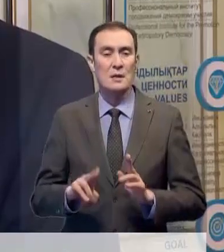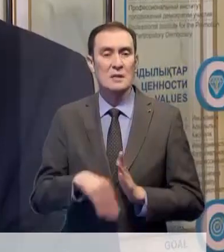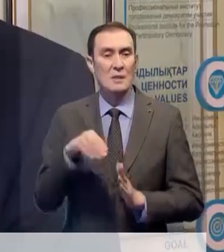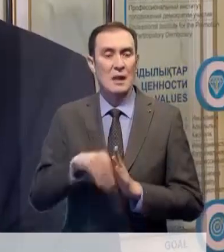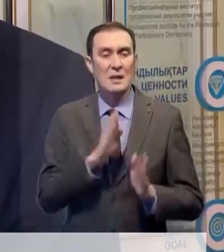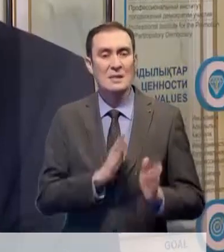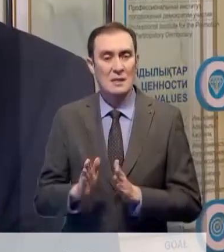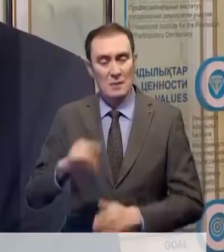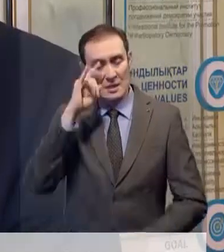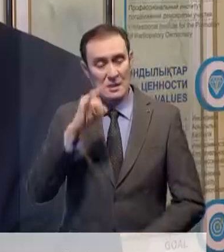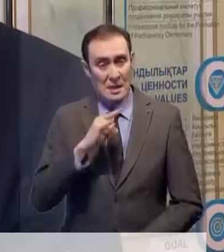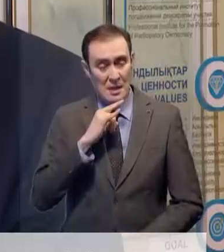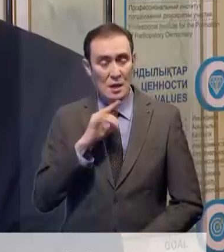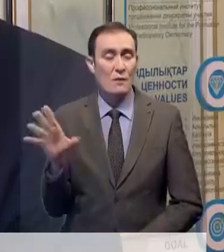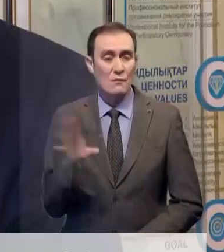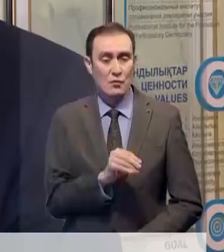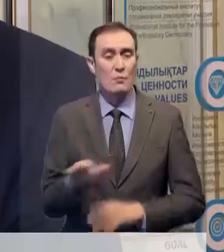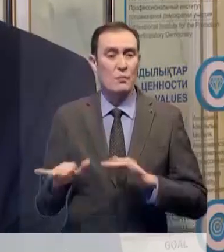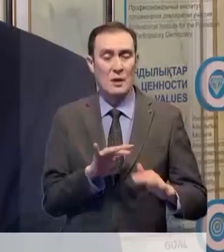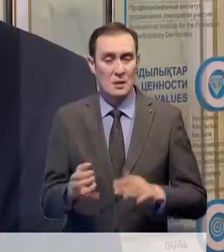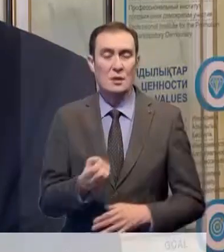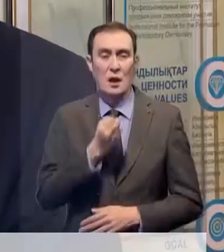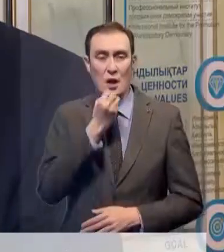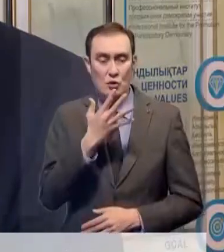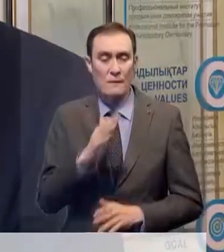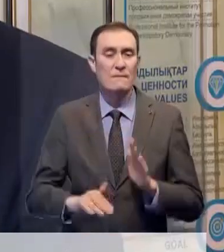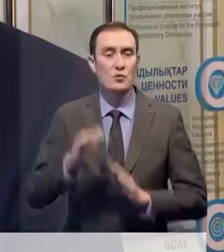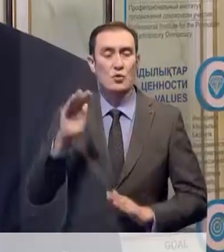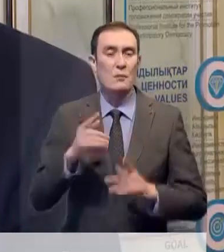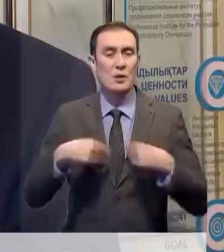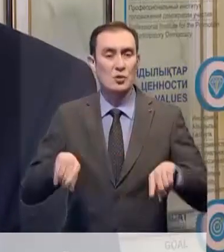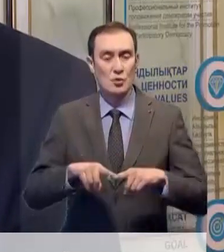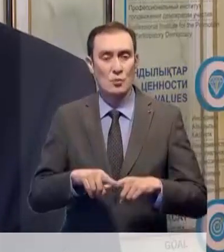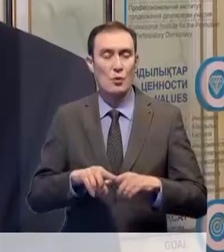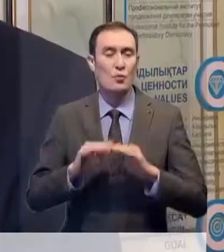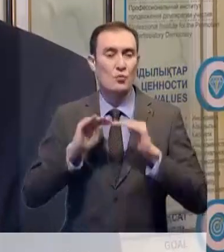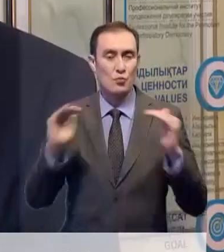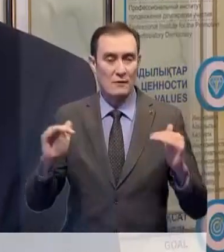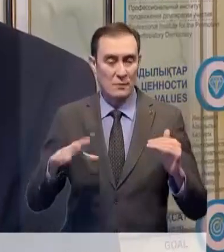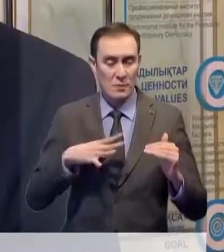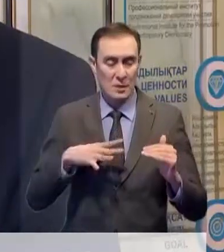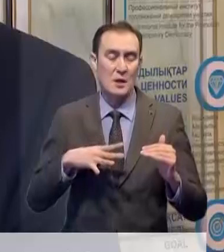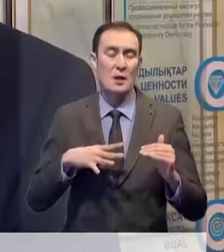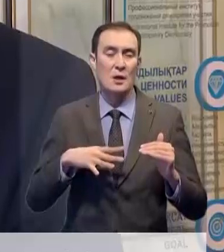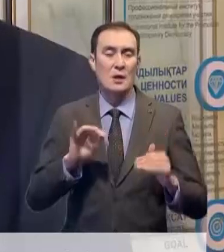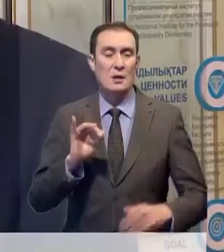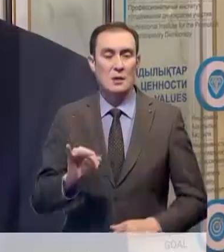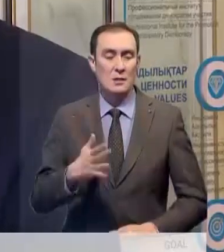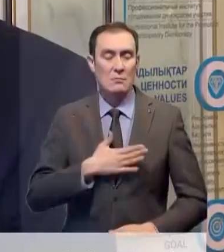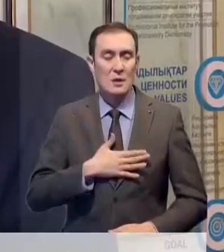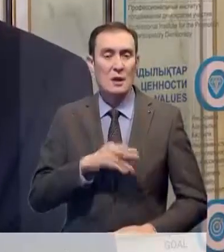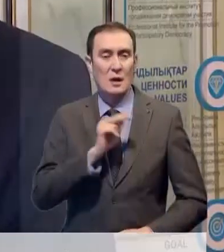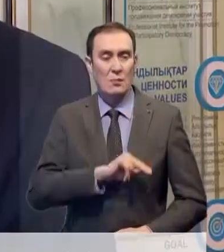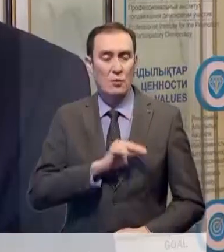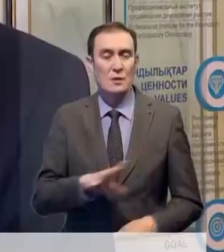избирательной системы Казахстана. Все проходило на достаточно высоком организационном уровне. И мы